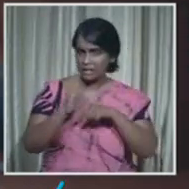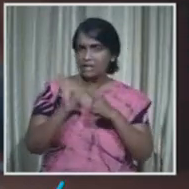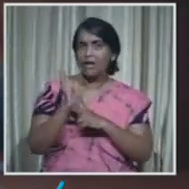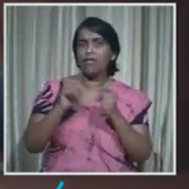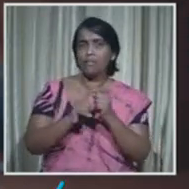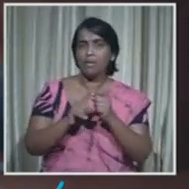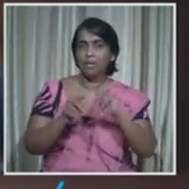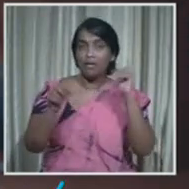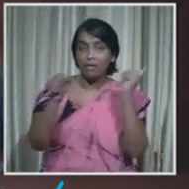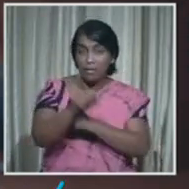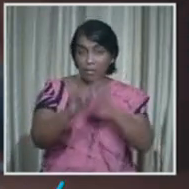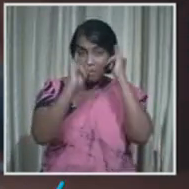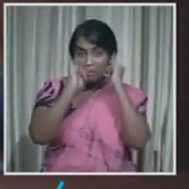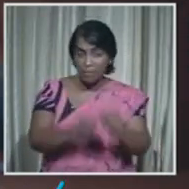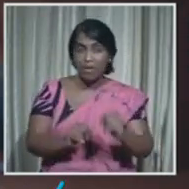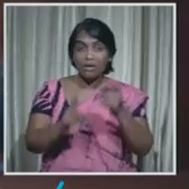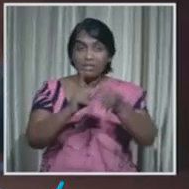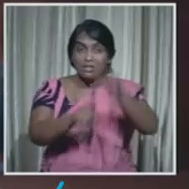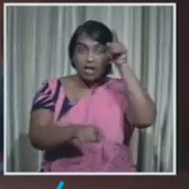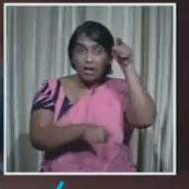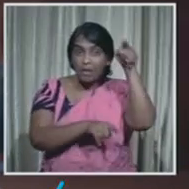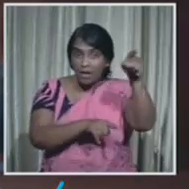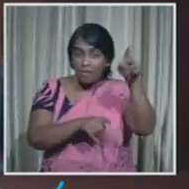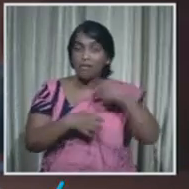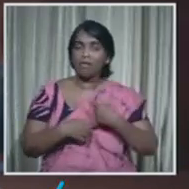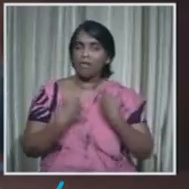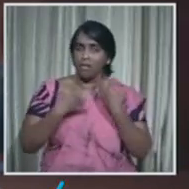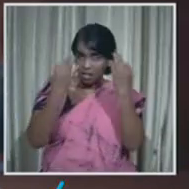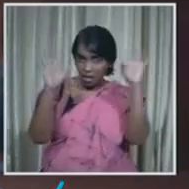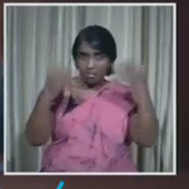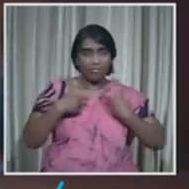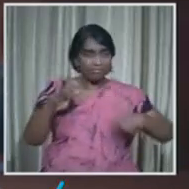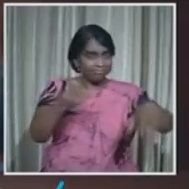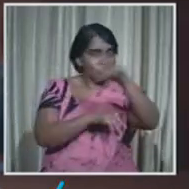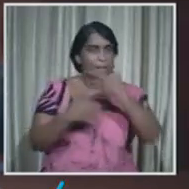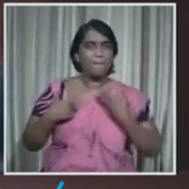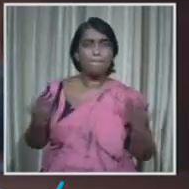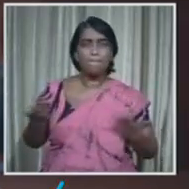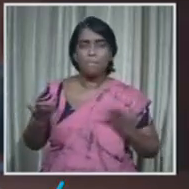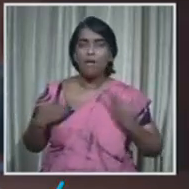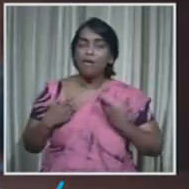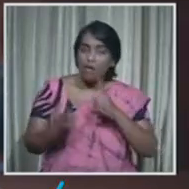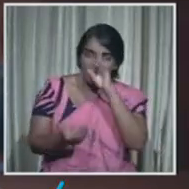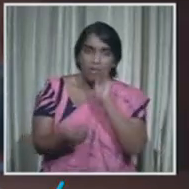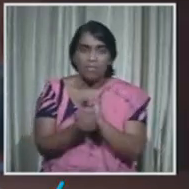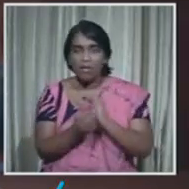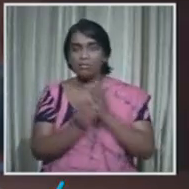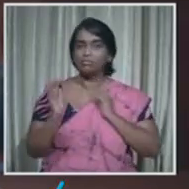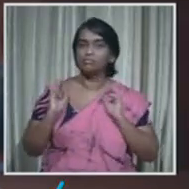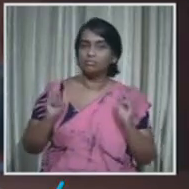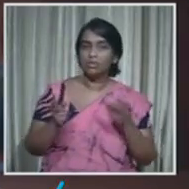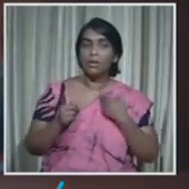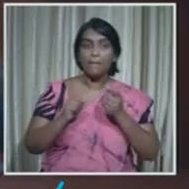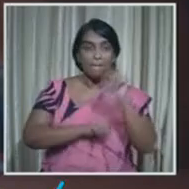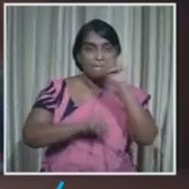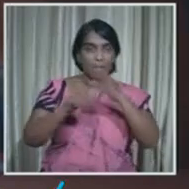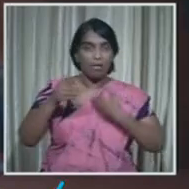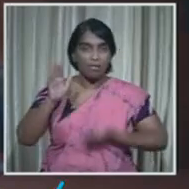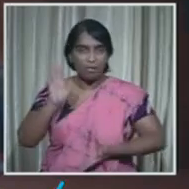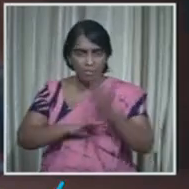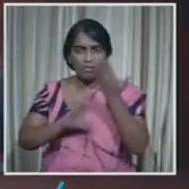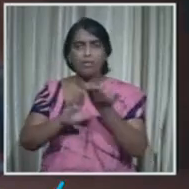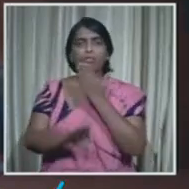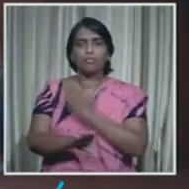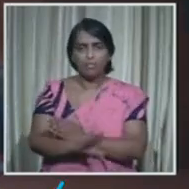වග කියුතු කෙනෙක් මහපුටුවේ ඉන්නකොට ගරු කතානායකතුමනි අපි නිදැල්ලේ ඇසිරෙයිද අපිත් ආරක්ෂක සහිත ඇසිරෙනවා මා පාර්ලිමේන්තුවෙන් එළියට යන්න පෙර